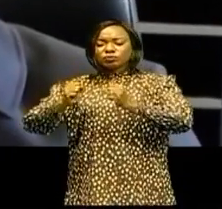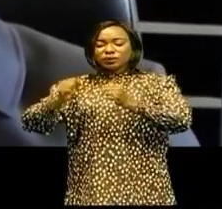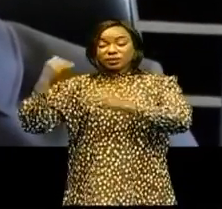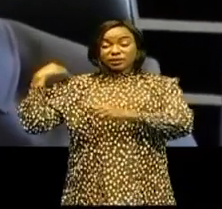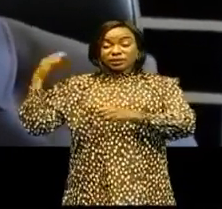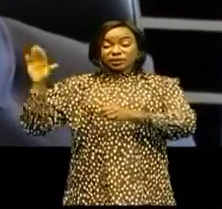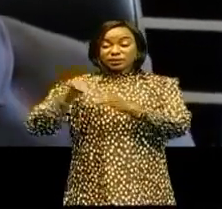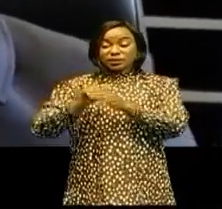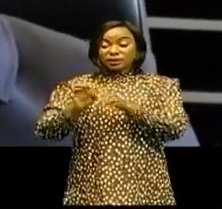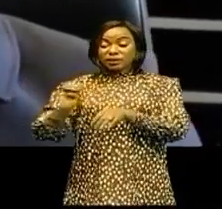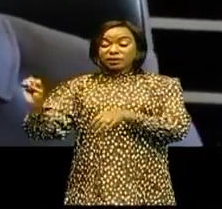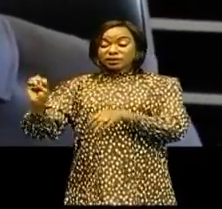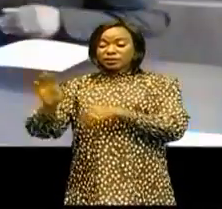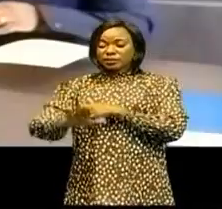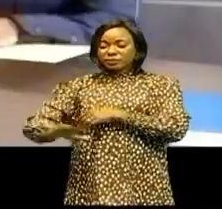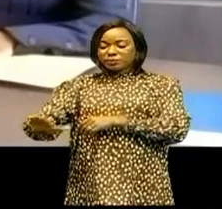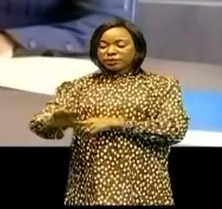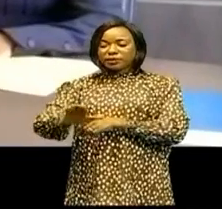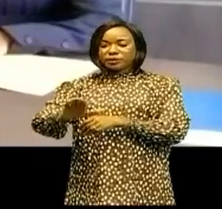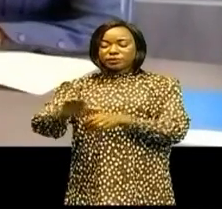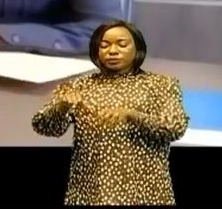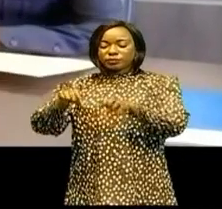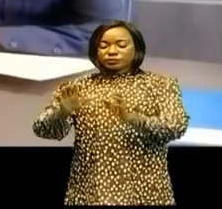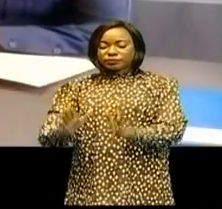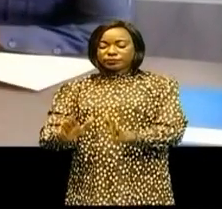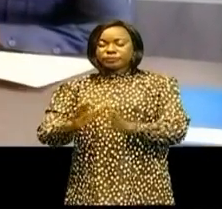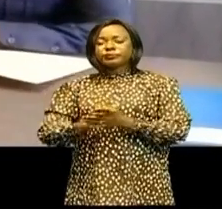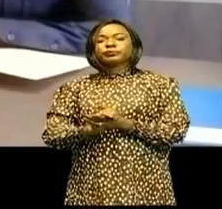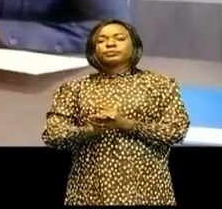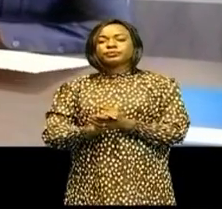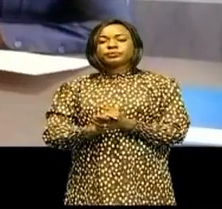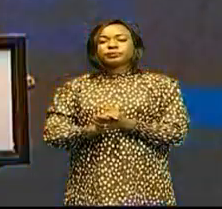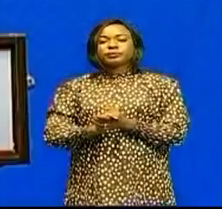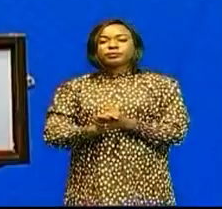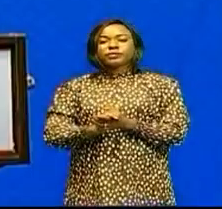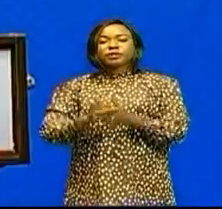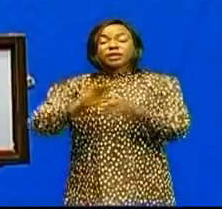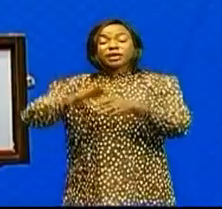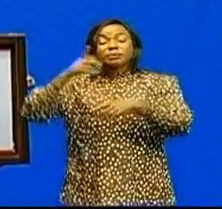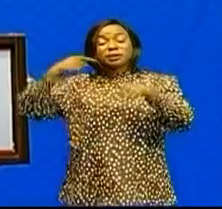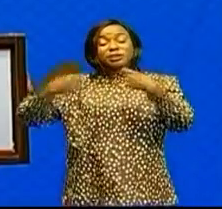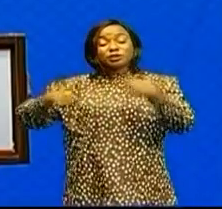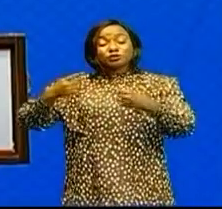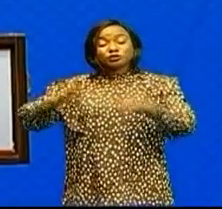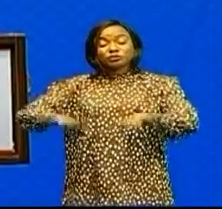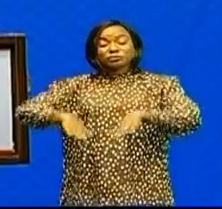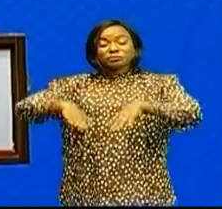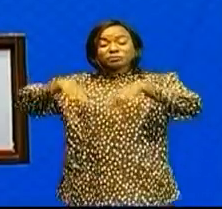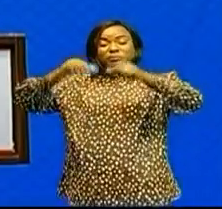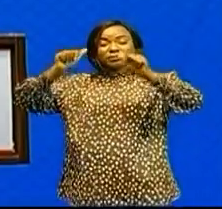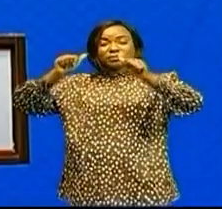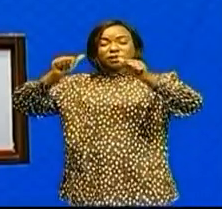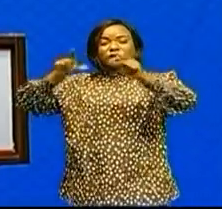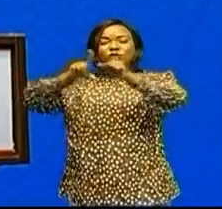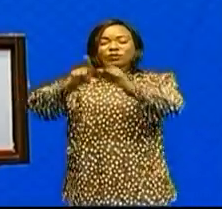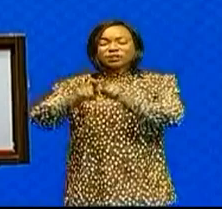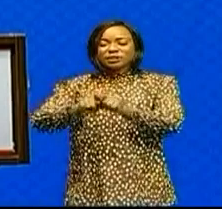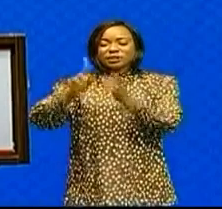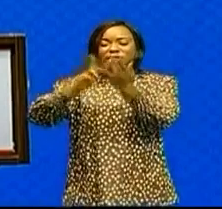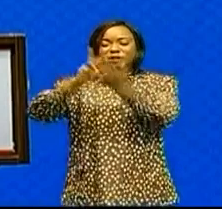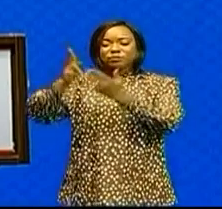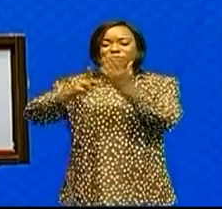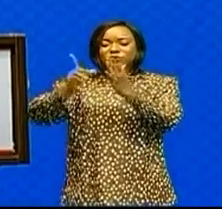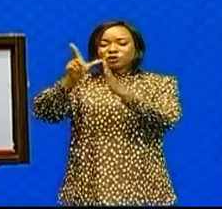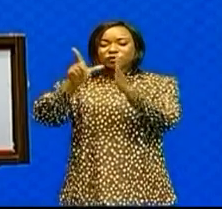dans cette partie de la République démocratique du Congo. Après débat et délibération, ce projet de loi a